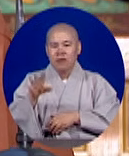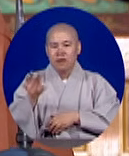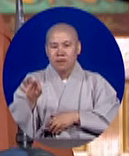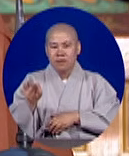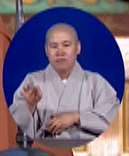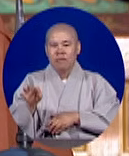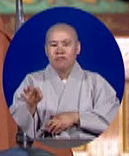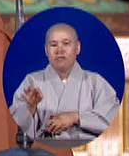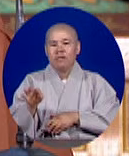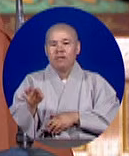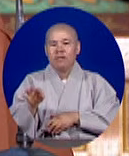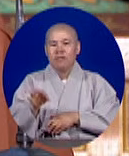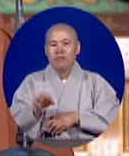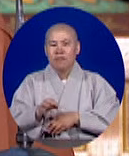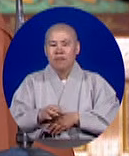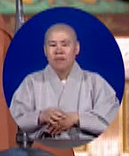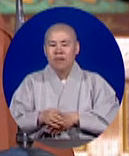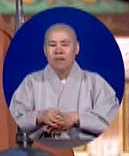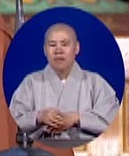상락아정.